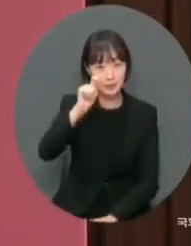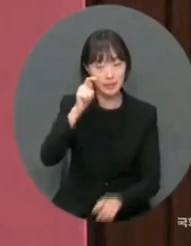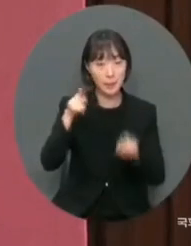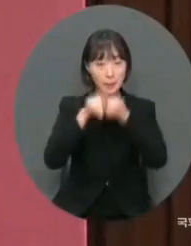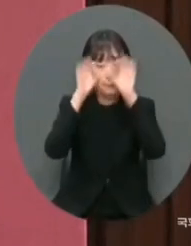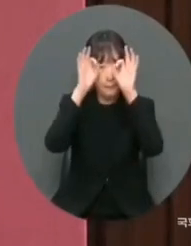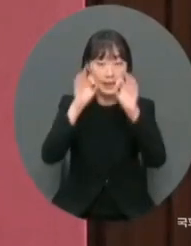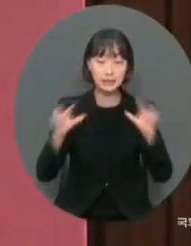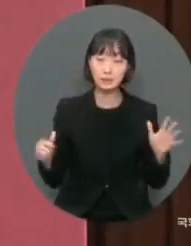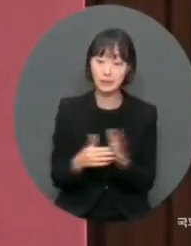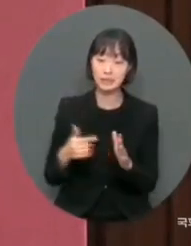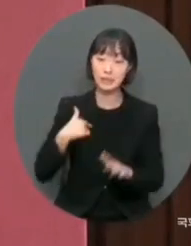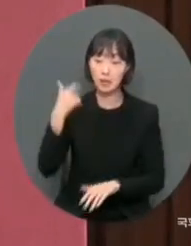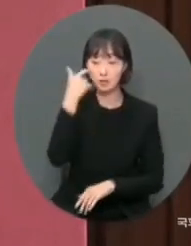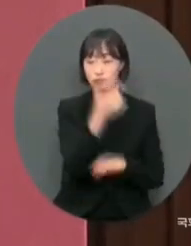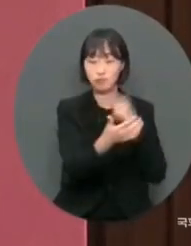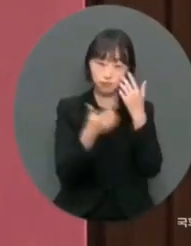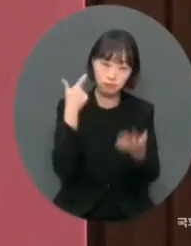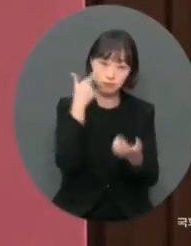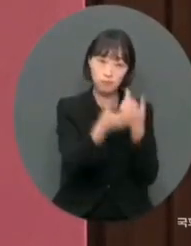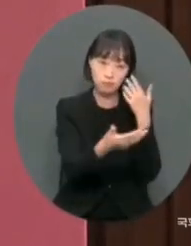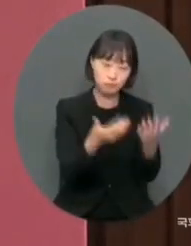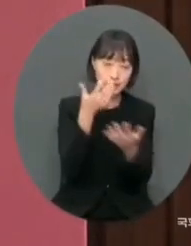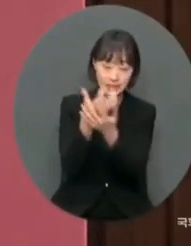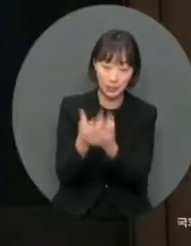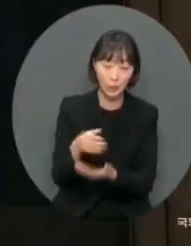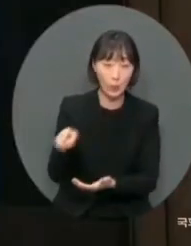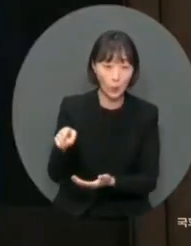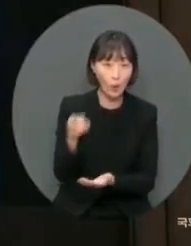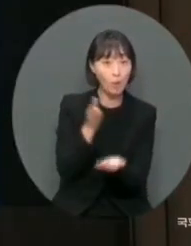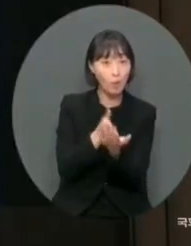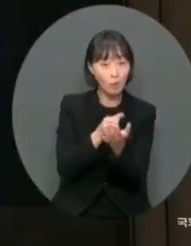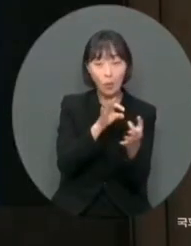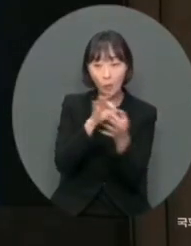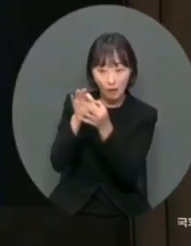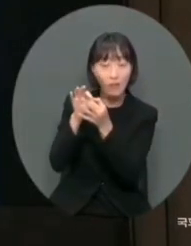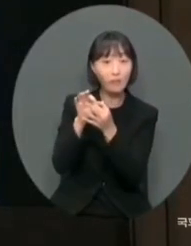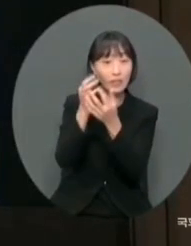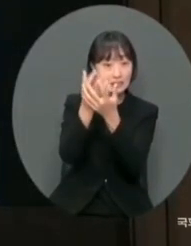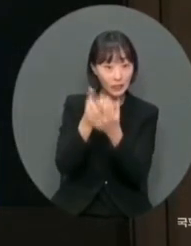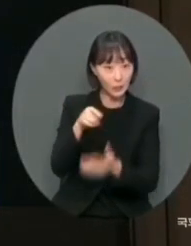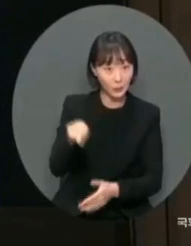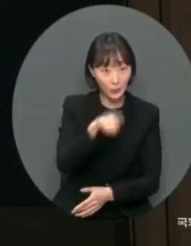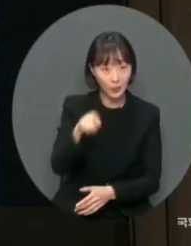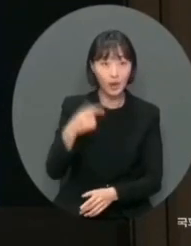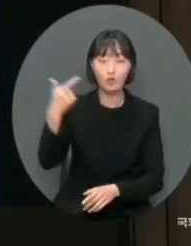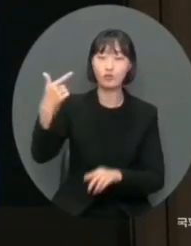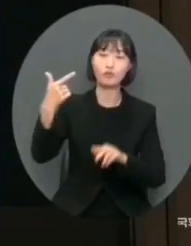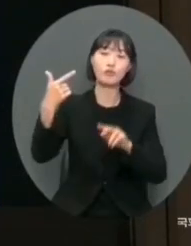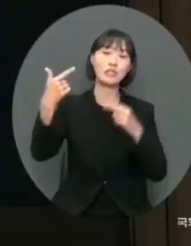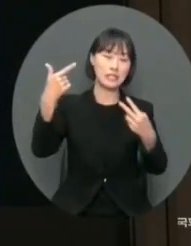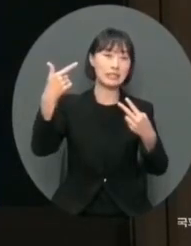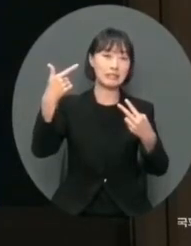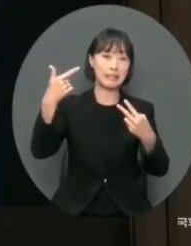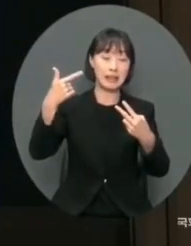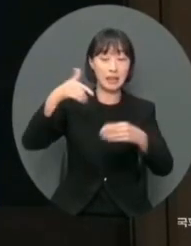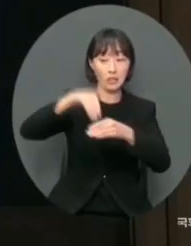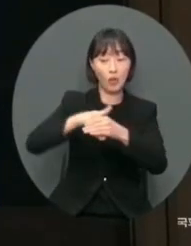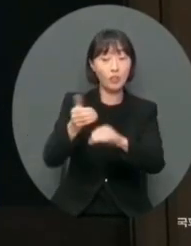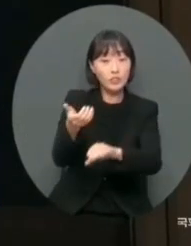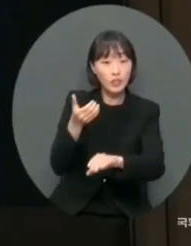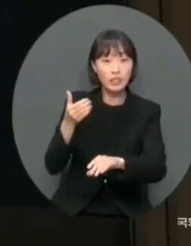보시면 지금까지의 제가 말씀드린 이 보도 사찰에 관련된 이 문건은 6.2 지방선거를 앞두고